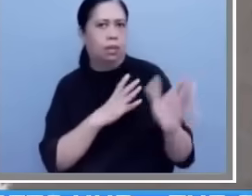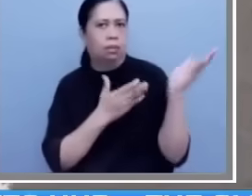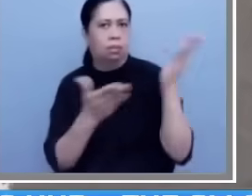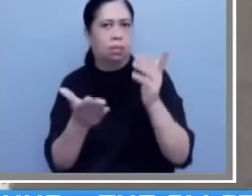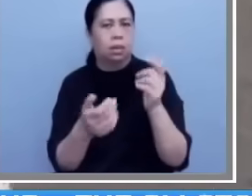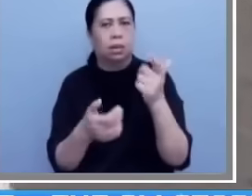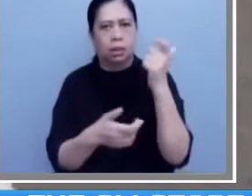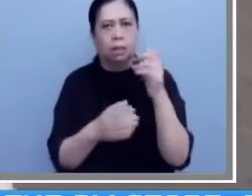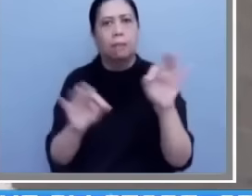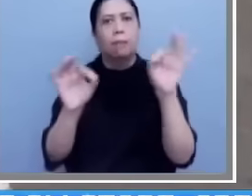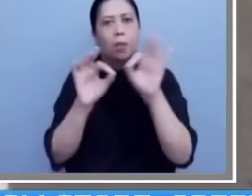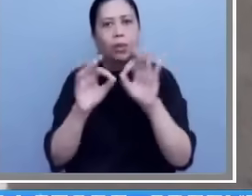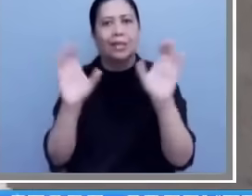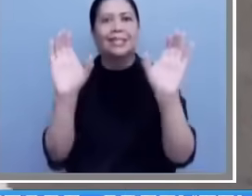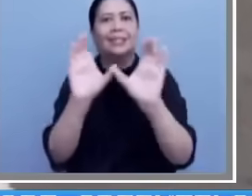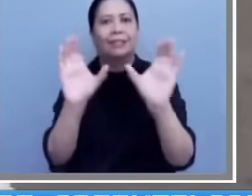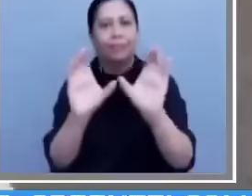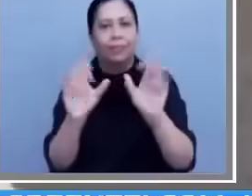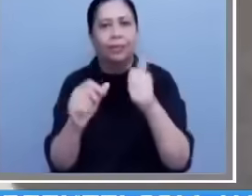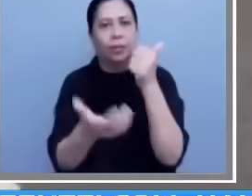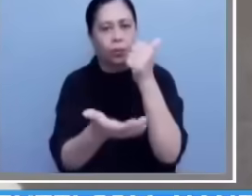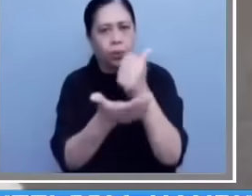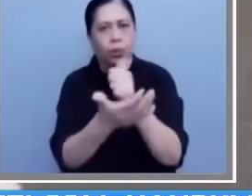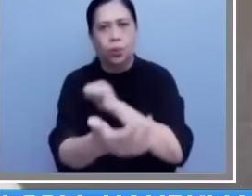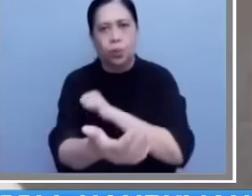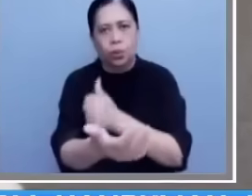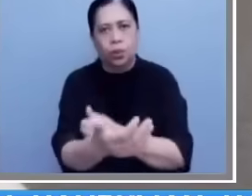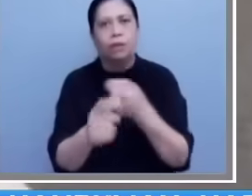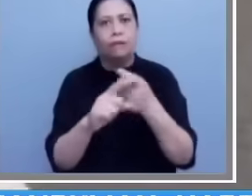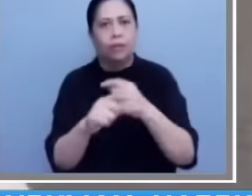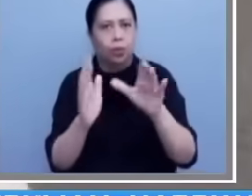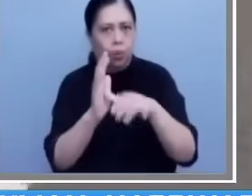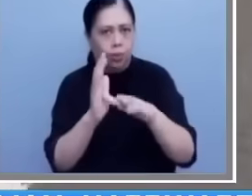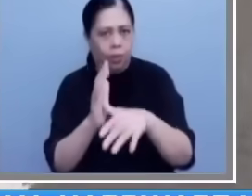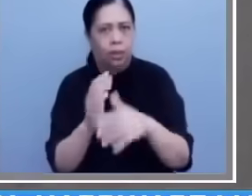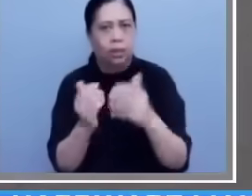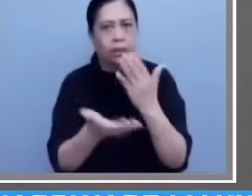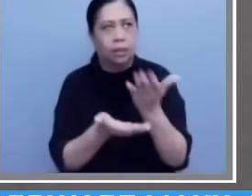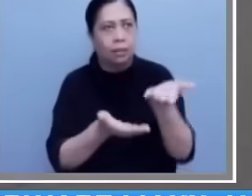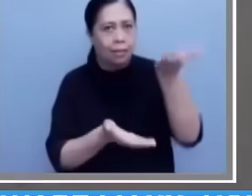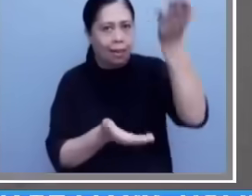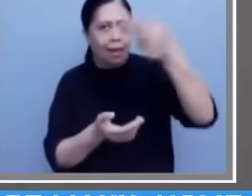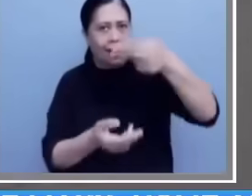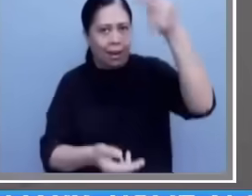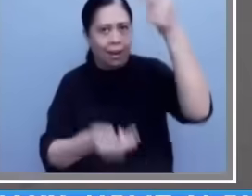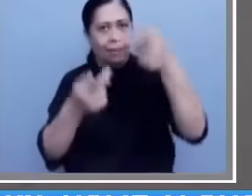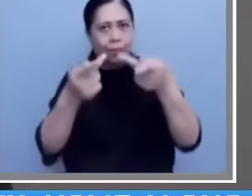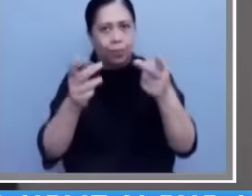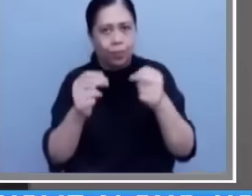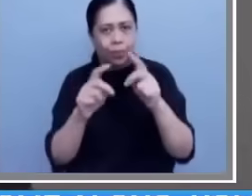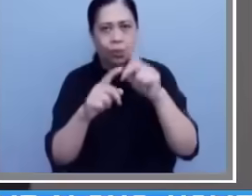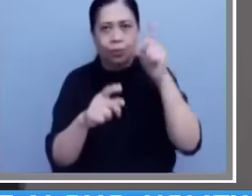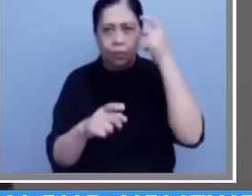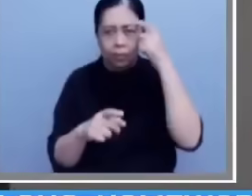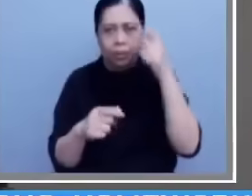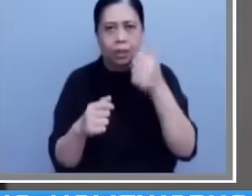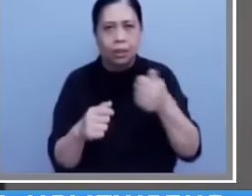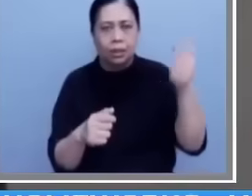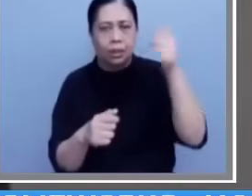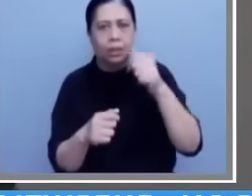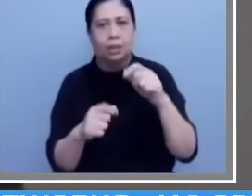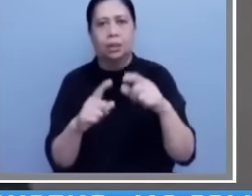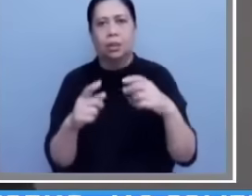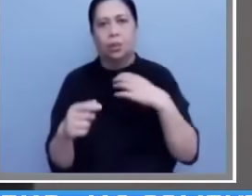meron po silang certificate of authority po. At yung syempre po, yung mga ilang matataas na official po ng gobyerno from the executive, legislative, and even